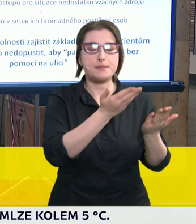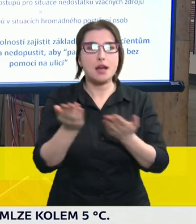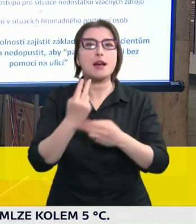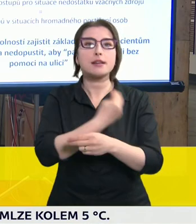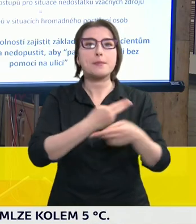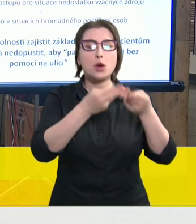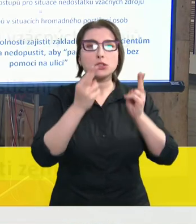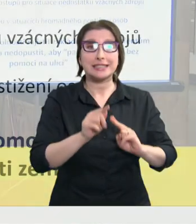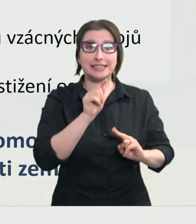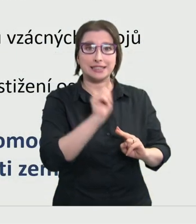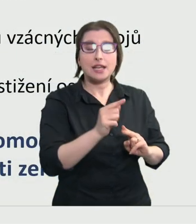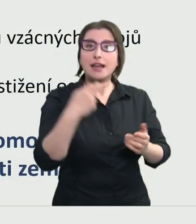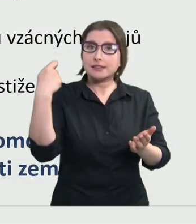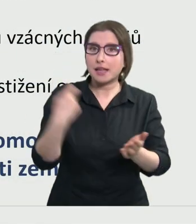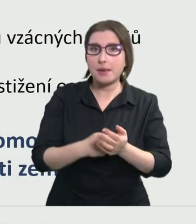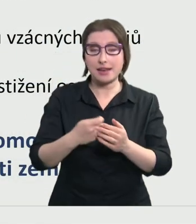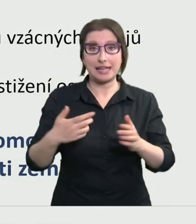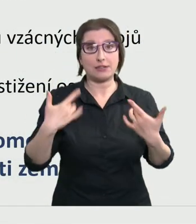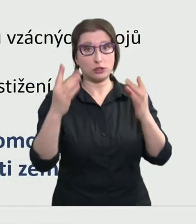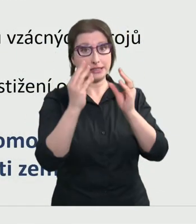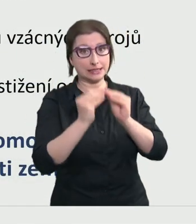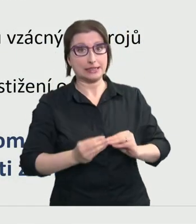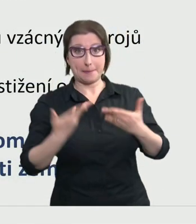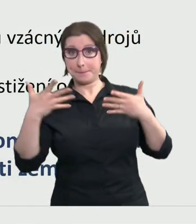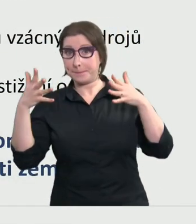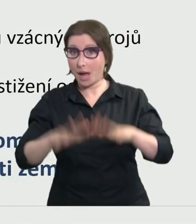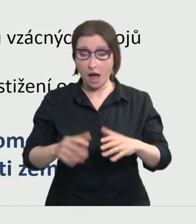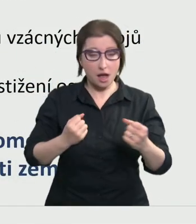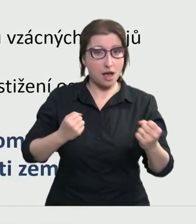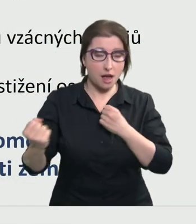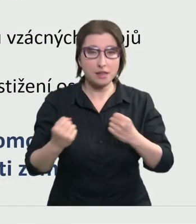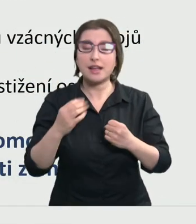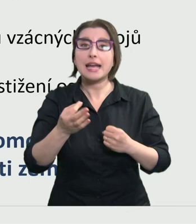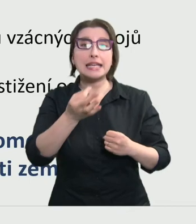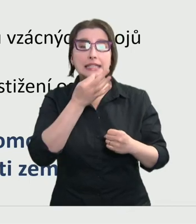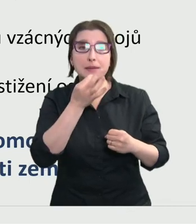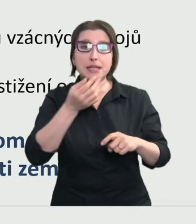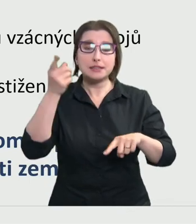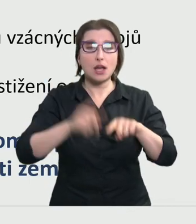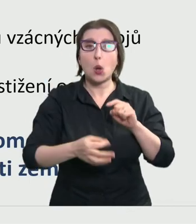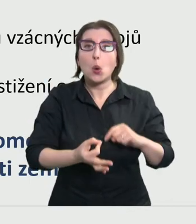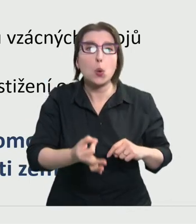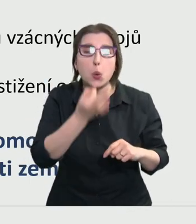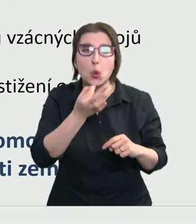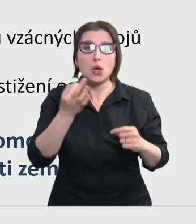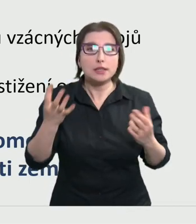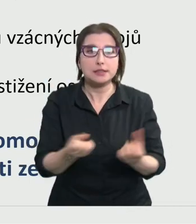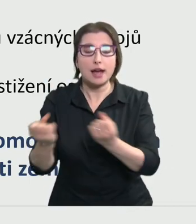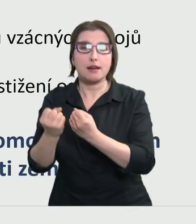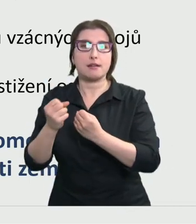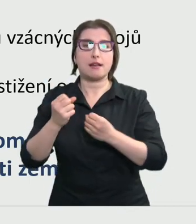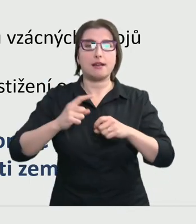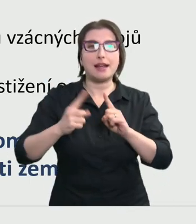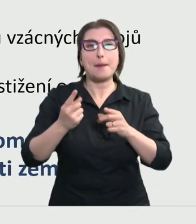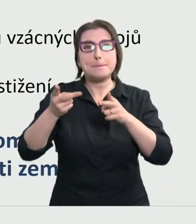není známkou selhání systému. Selhání systému by bylo, kdybychom nebyli schopni zajistit adekvátní péči